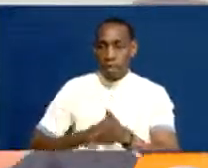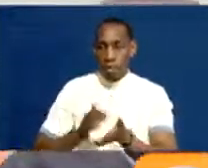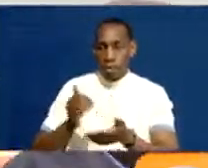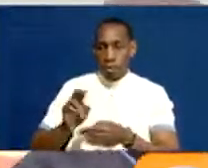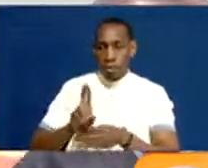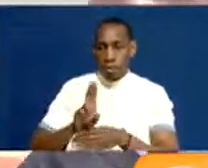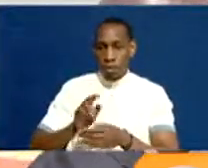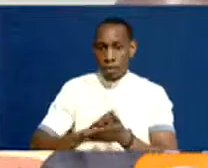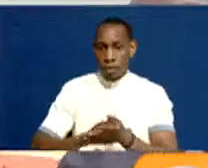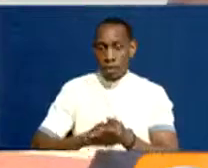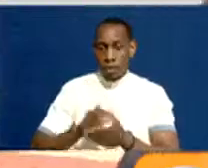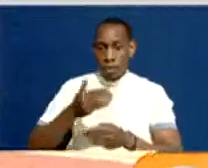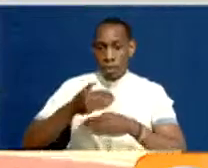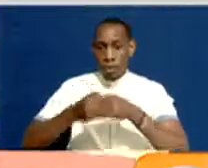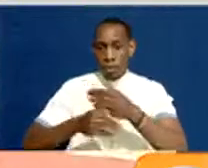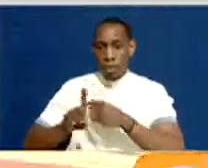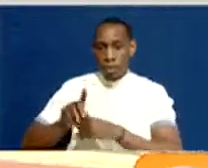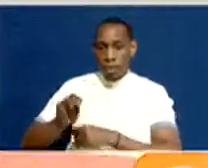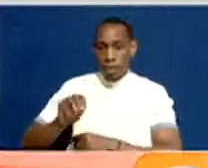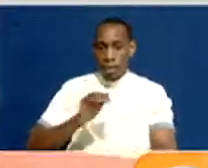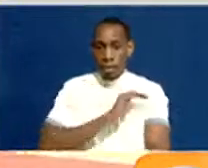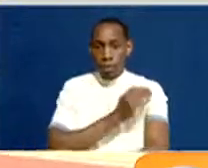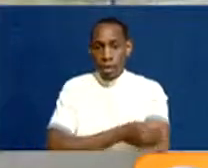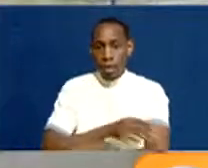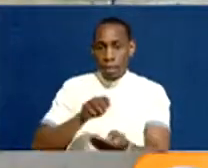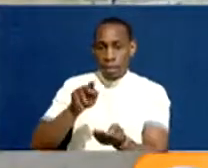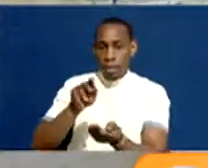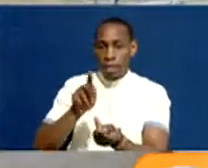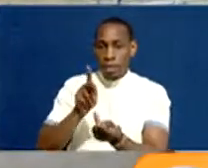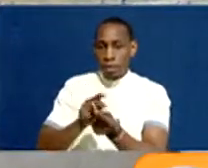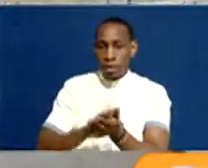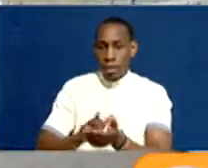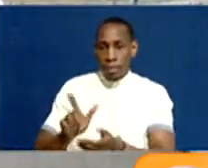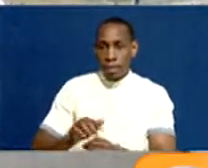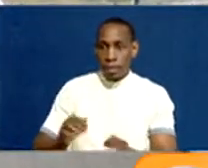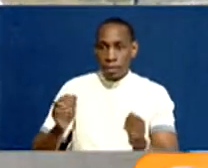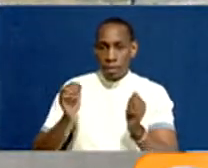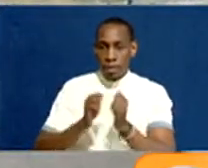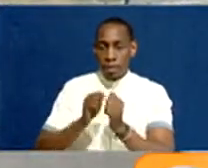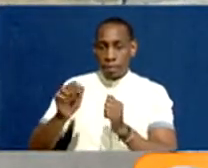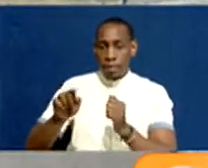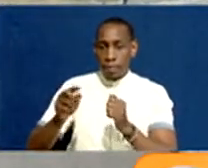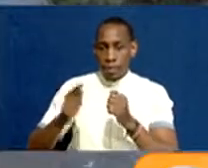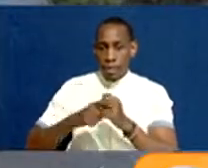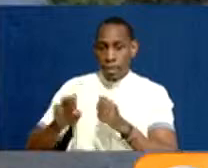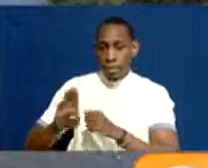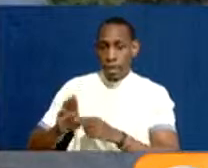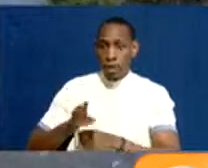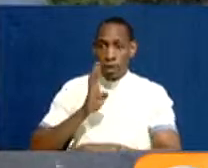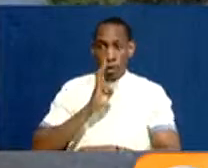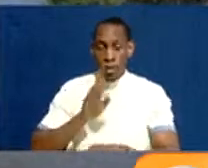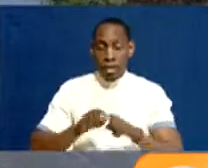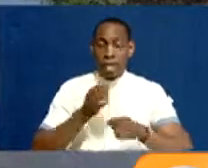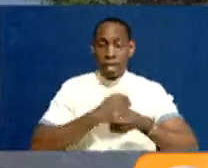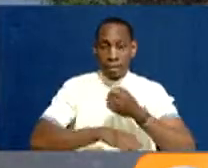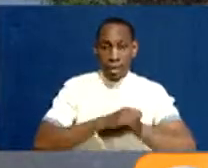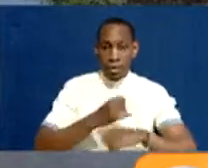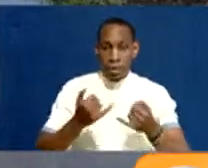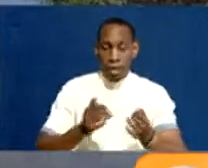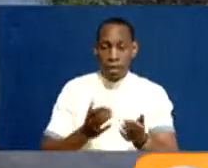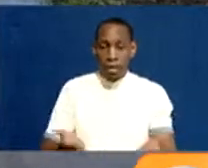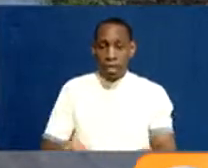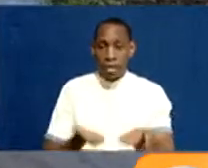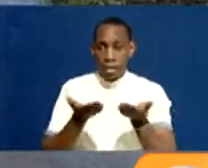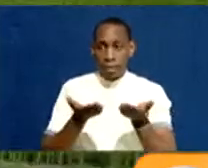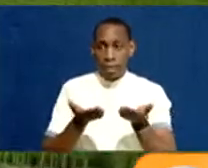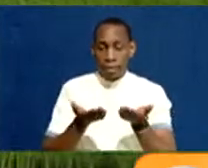wa bwawa hilo ambalo lina uwezo wa kuhifadhi lita bilioni 15.6 za maji, hatua ambayo